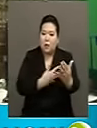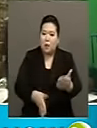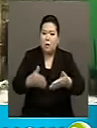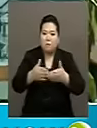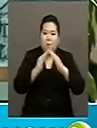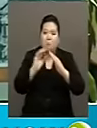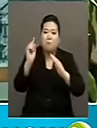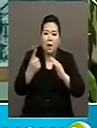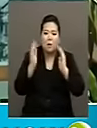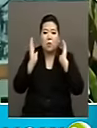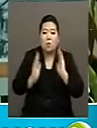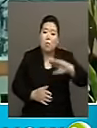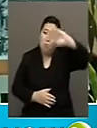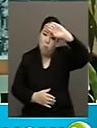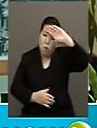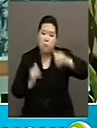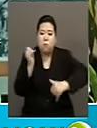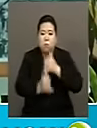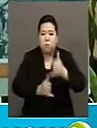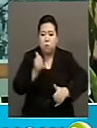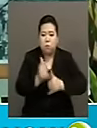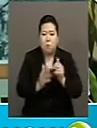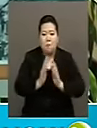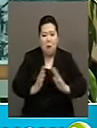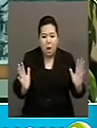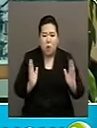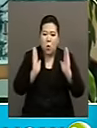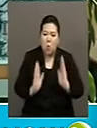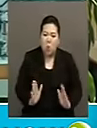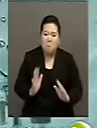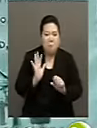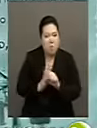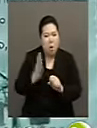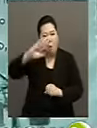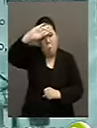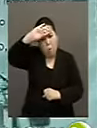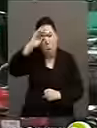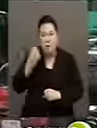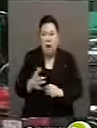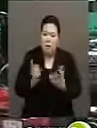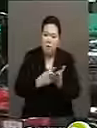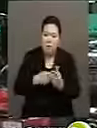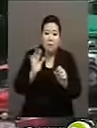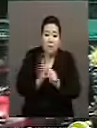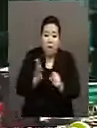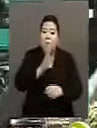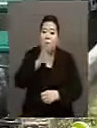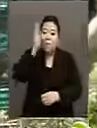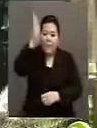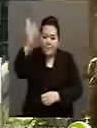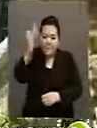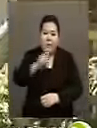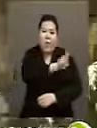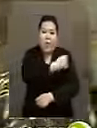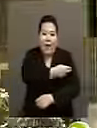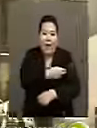จำนวนผู้ป่วยเนี่ยเยอะไม่สามารถรองรับได้สถานที่ก็แออัดแล้วบางส่วนเขาก็กลัวว่าเดี๋ยวถ้าเกิดโรงพยาบาลจะสร้างตึก